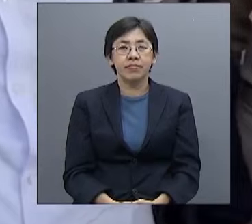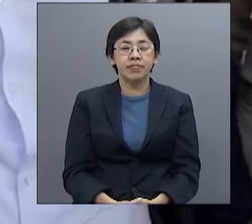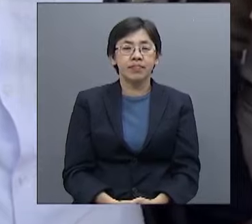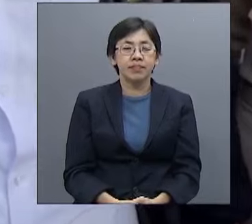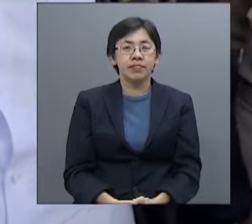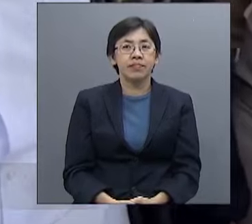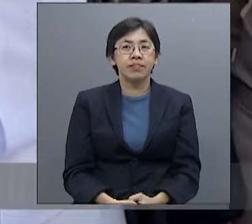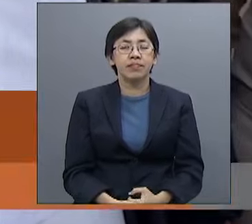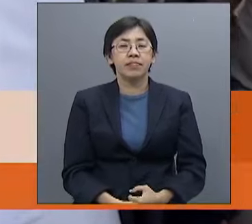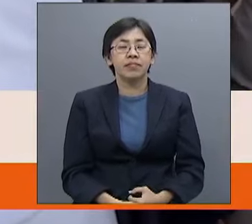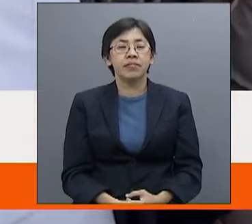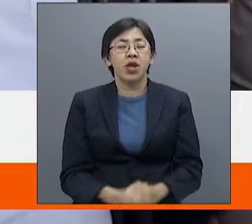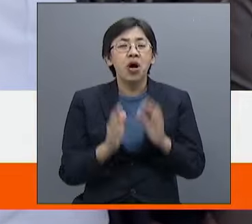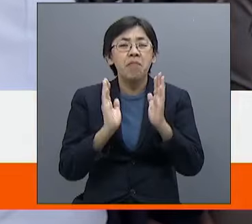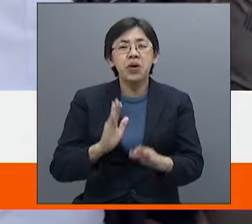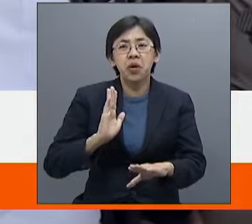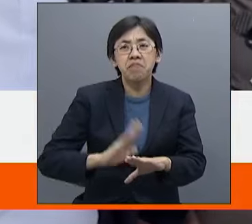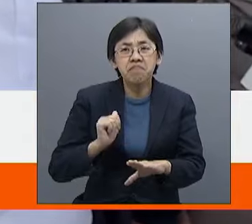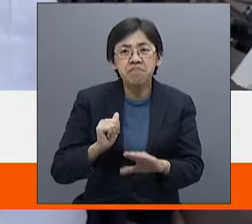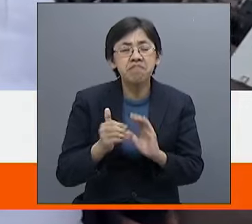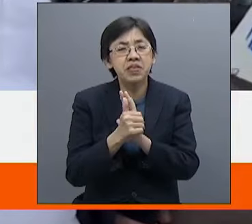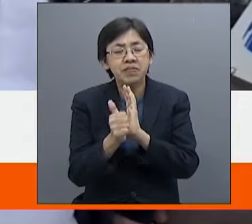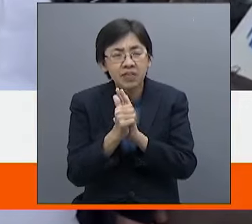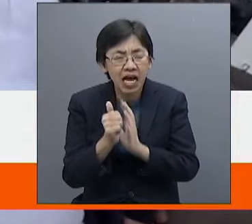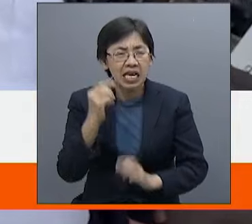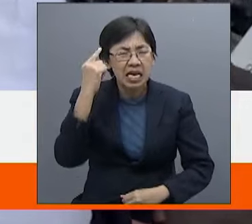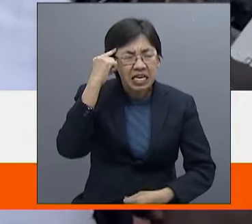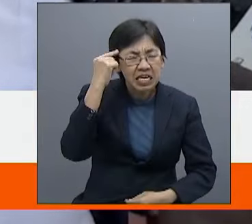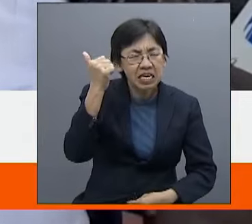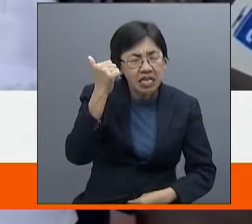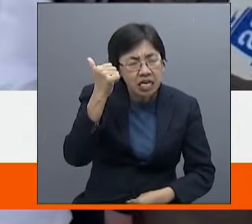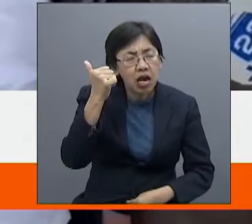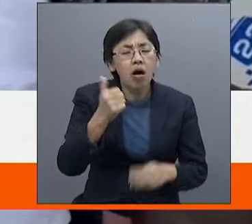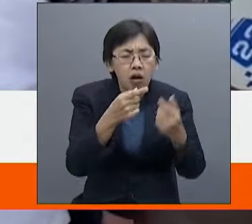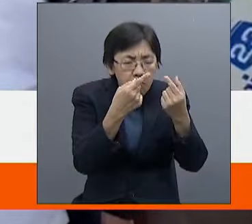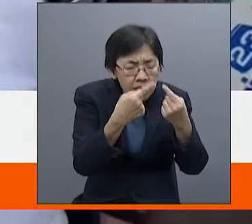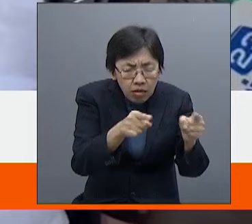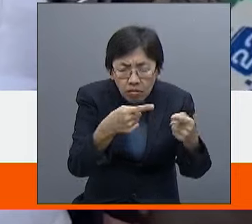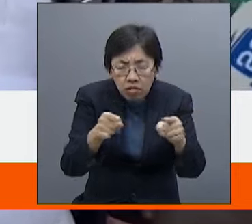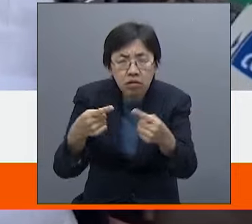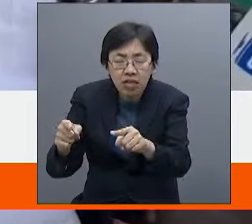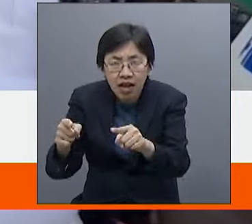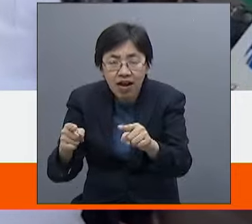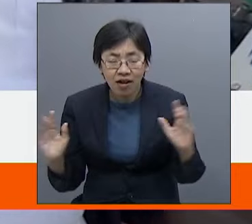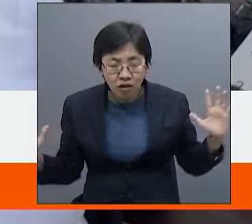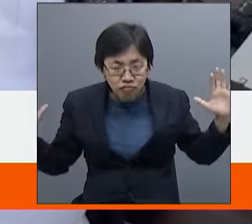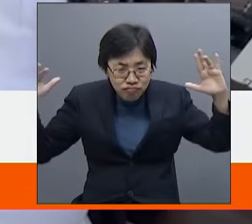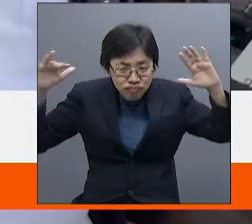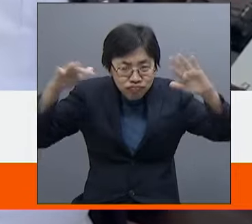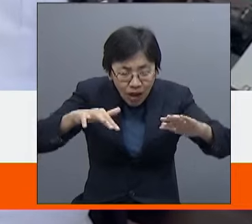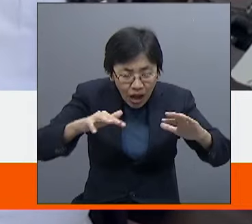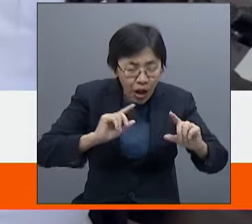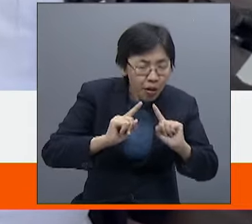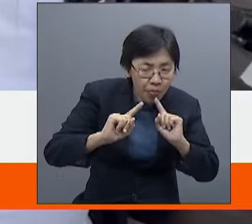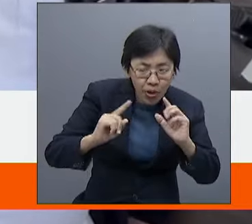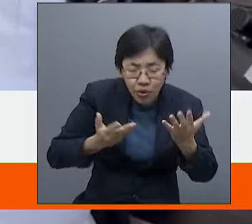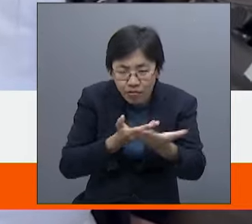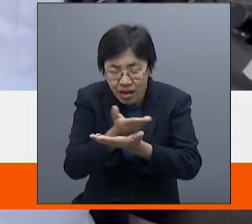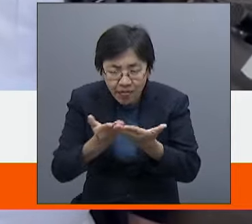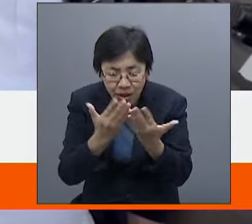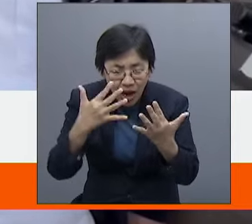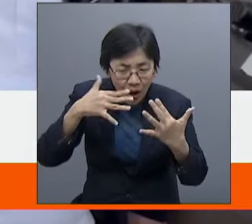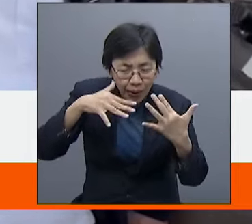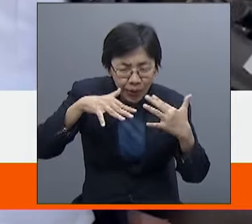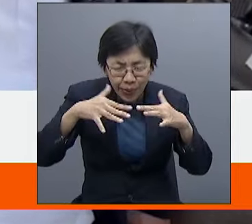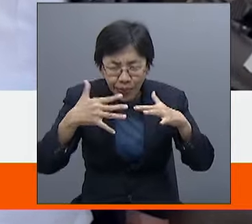คนเก่งแต่ละด้านคนมีความคิดที่อาจจะต่างกันแล้วมาจูนมาปรับให้เป็นทิศท